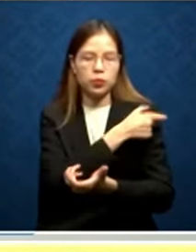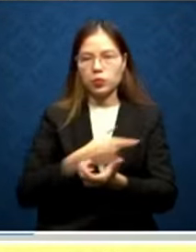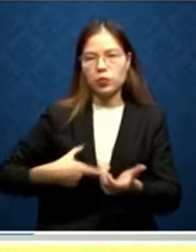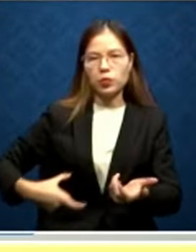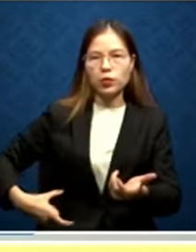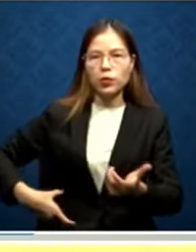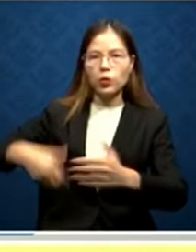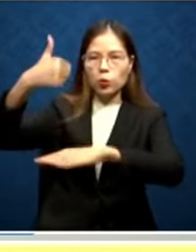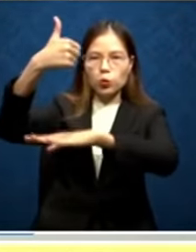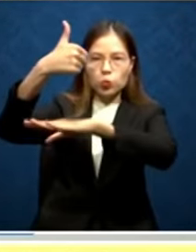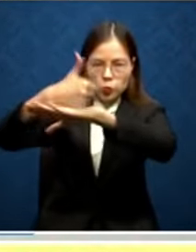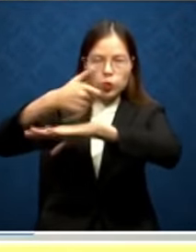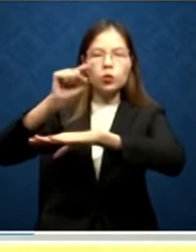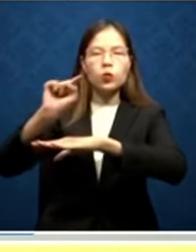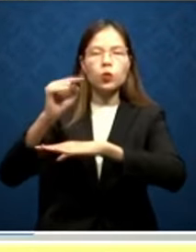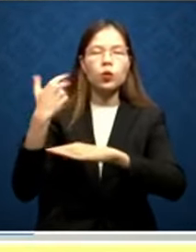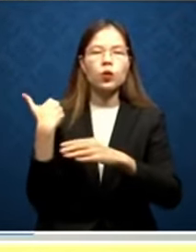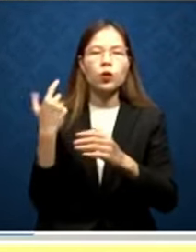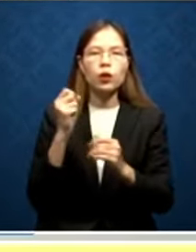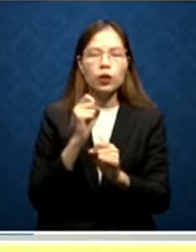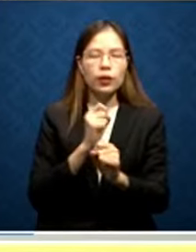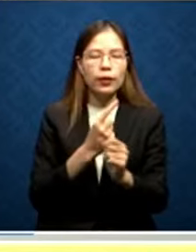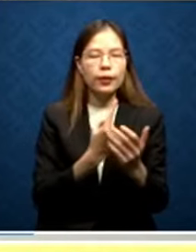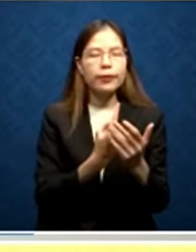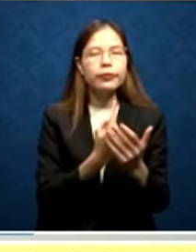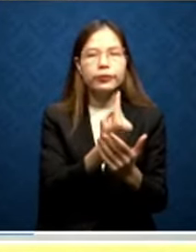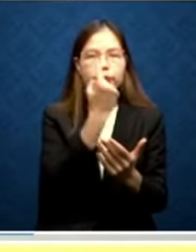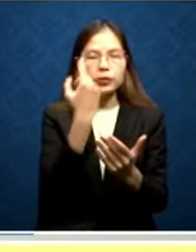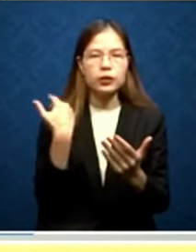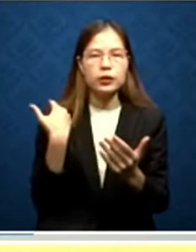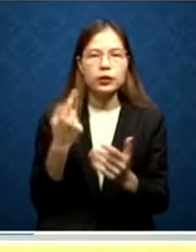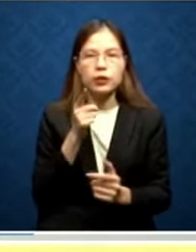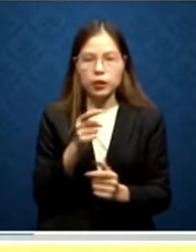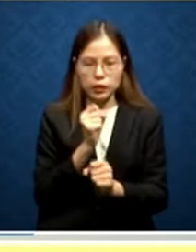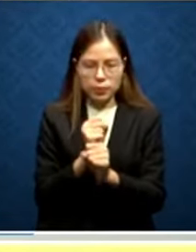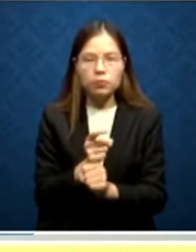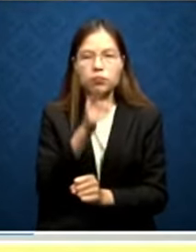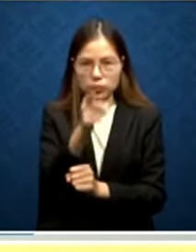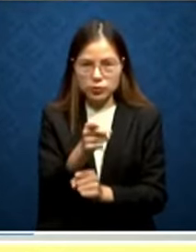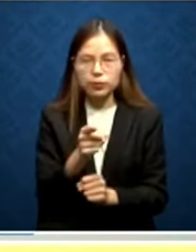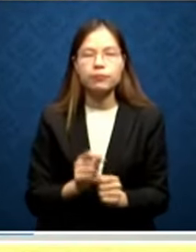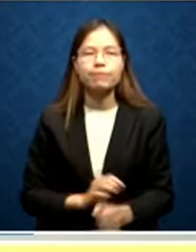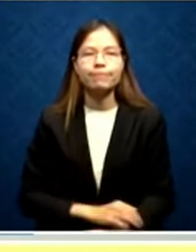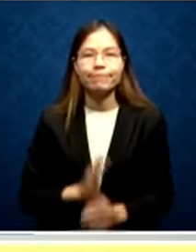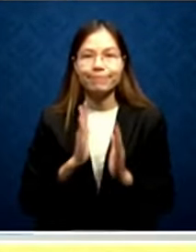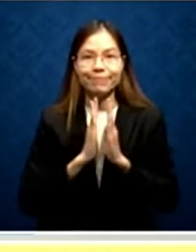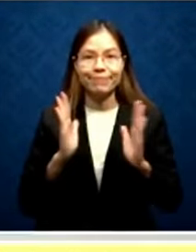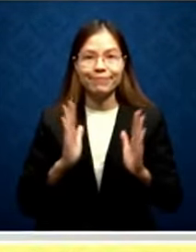ท่านสร้างสิ่งนี้ให้เป็นจริงได้ขอบคุณค่ะ ขอบคุณท่านนันทนาครับ